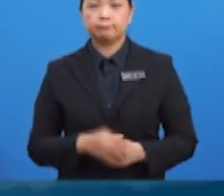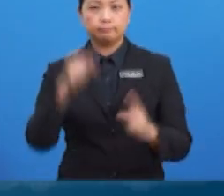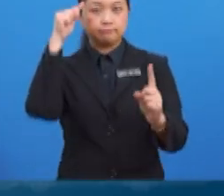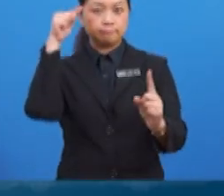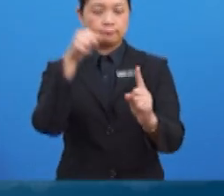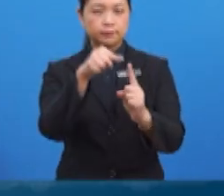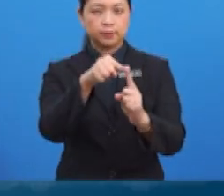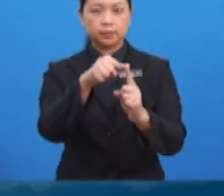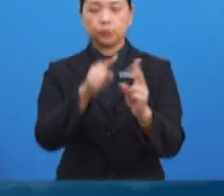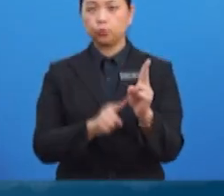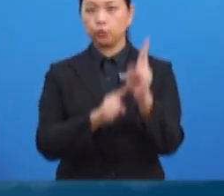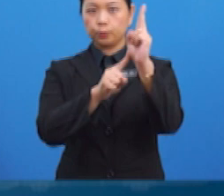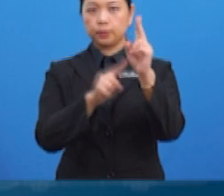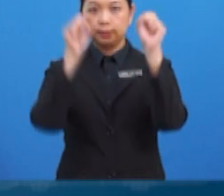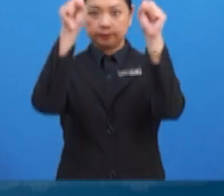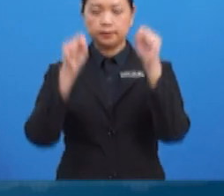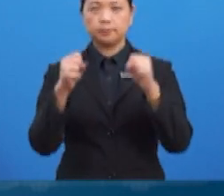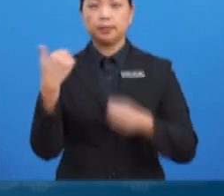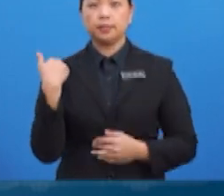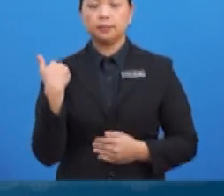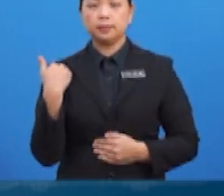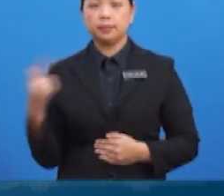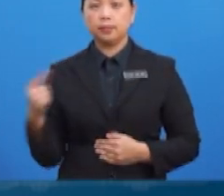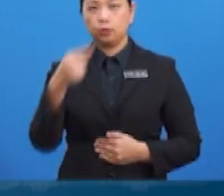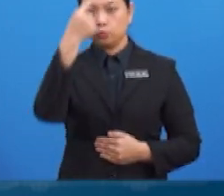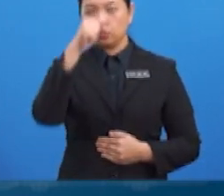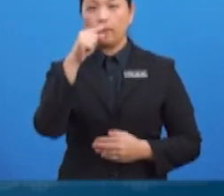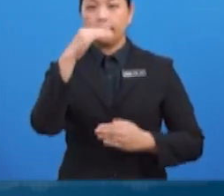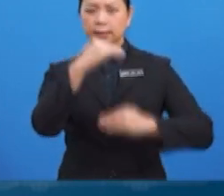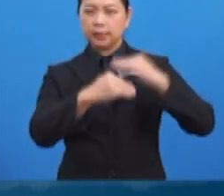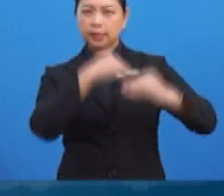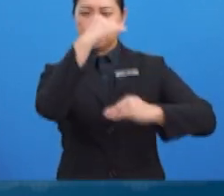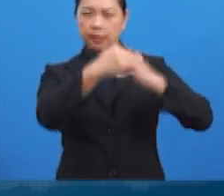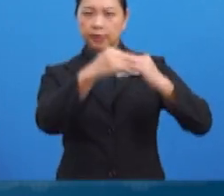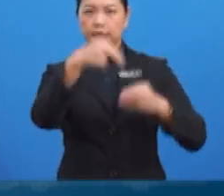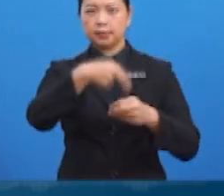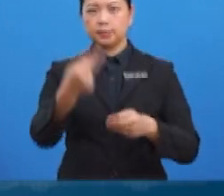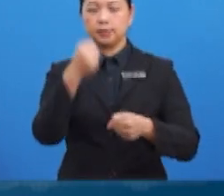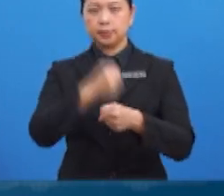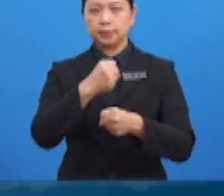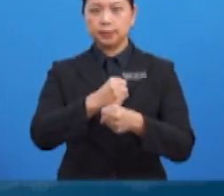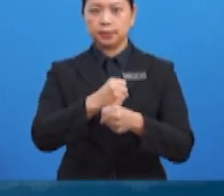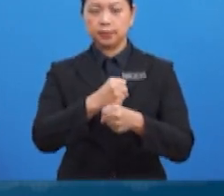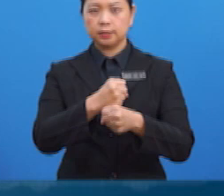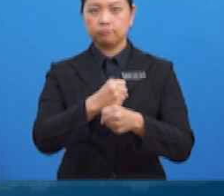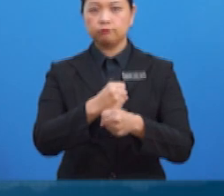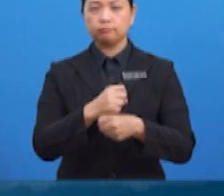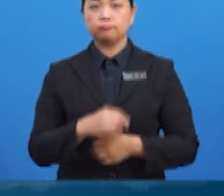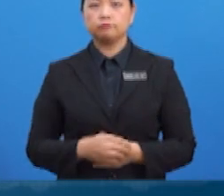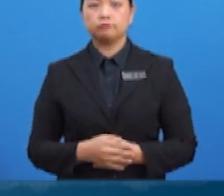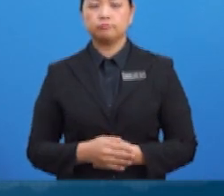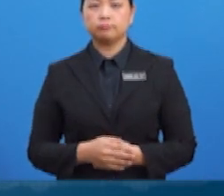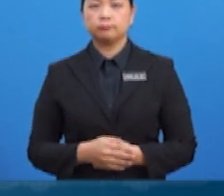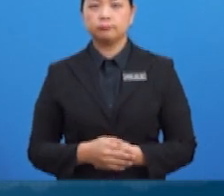Tujuan utama sistem ialah untuk meningkatkan hasil kerja dengan mengoptimumkan operasi